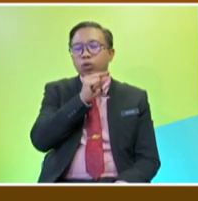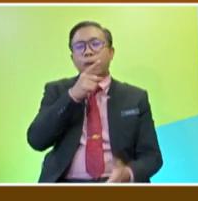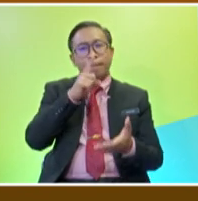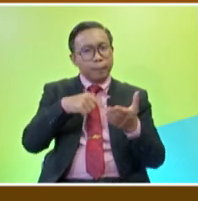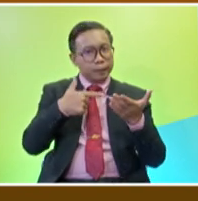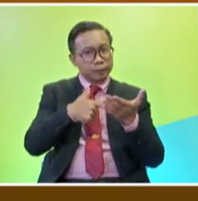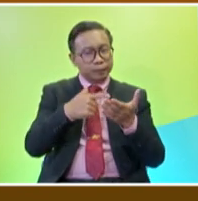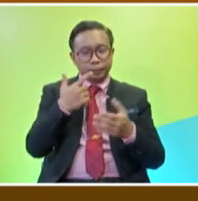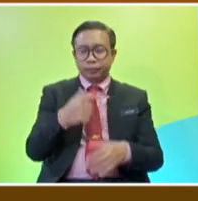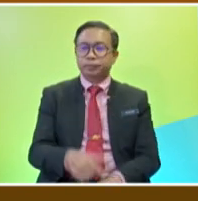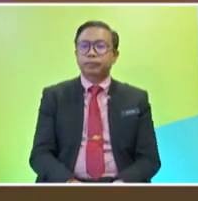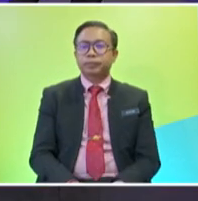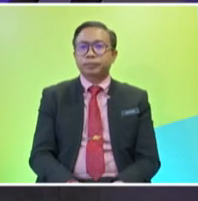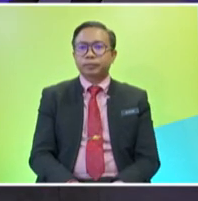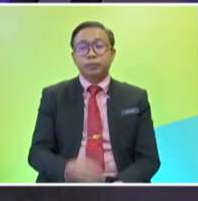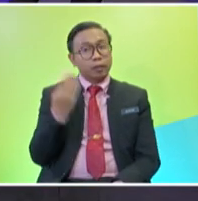Oke